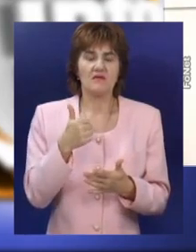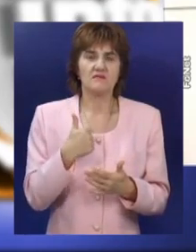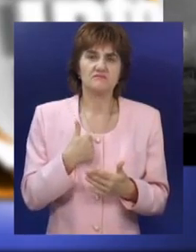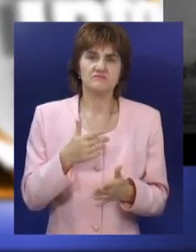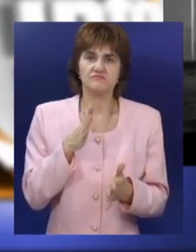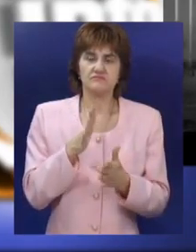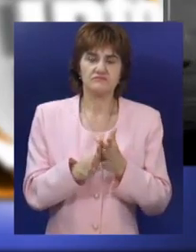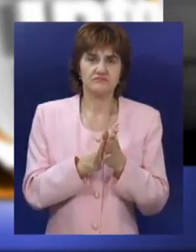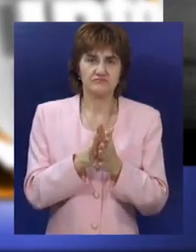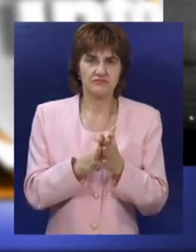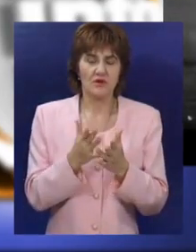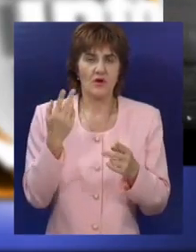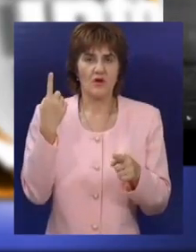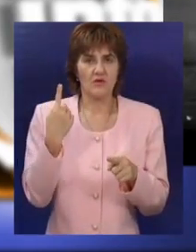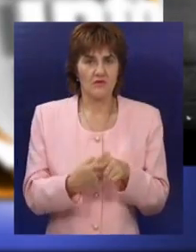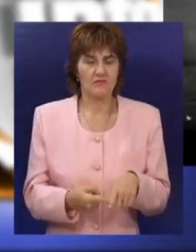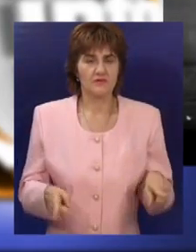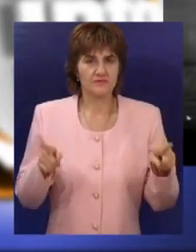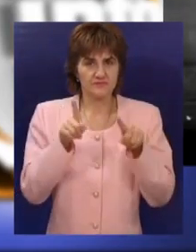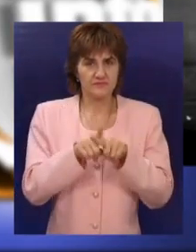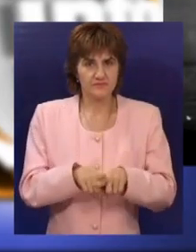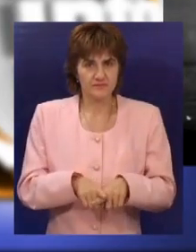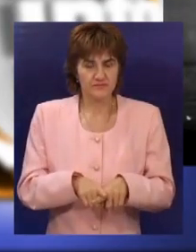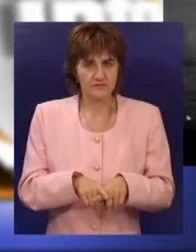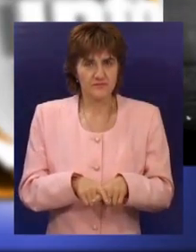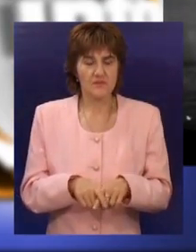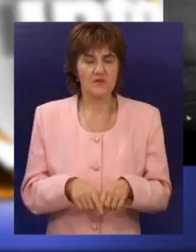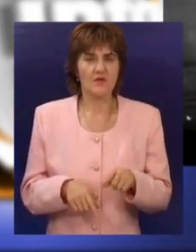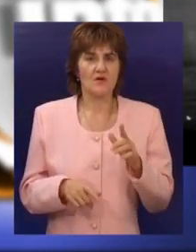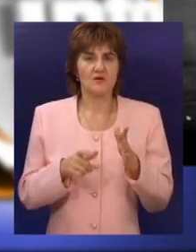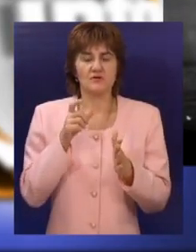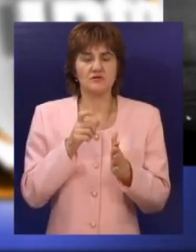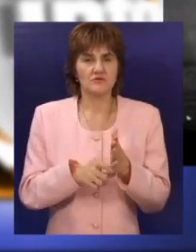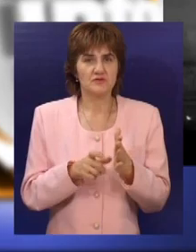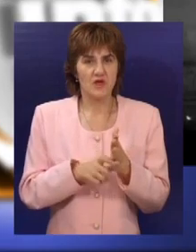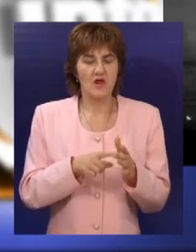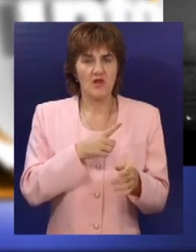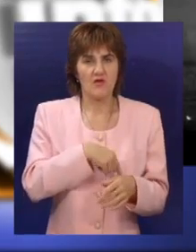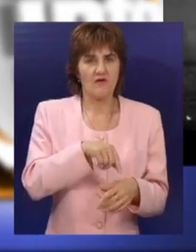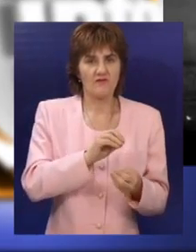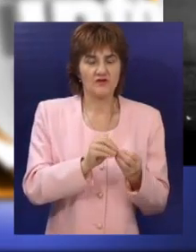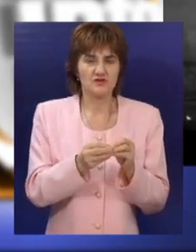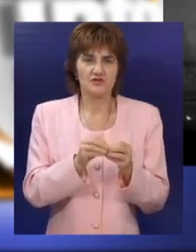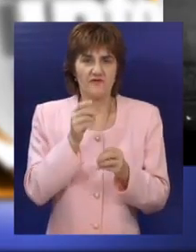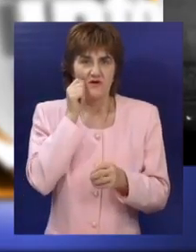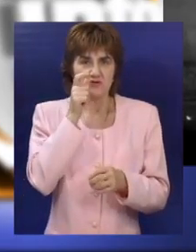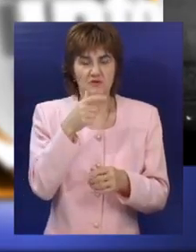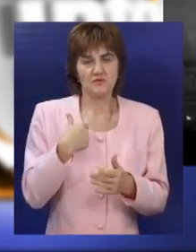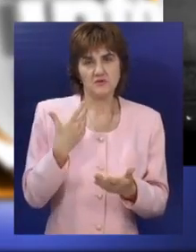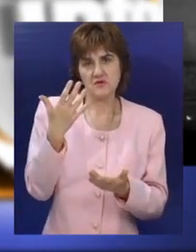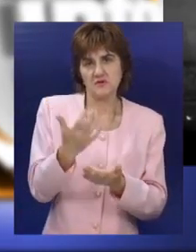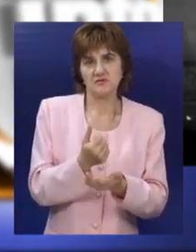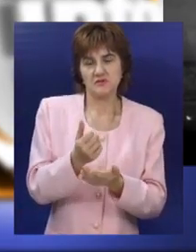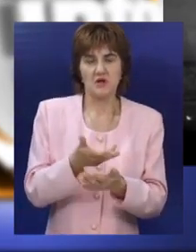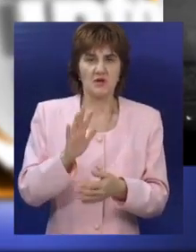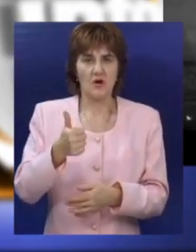na poslednjim sastancima. Članovi ove organizovane kriminalne grupe krijumčarenjem ljudi zaradili su